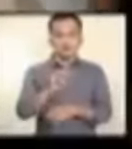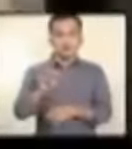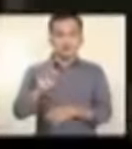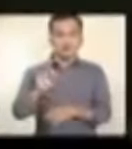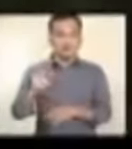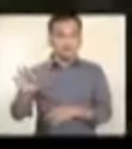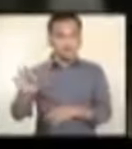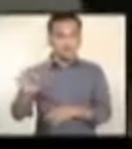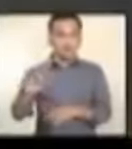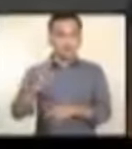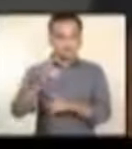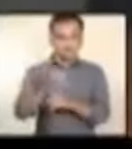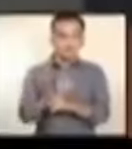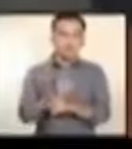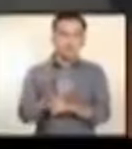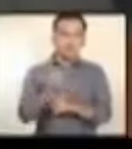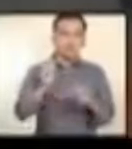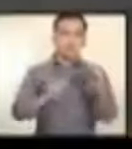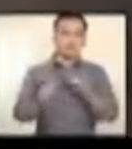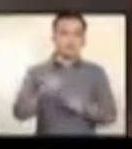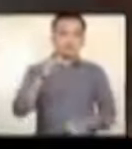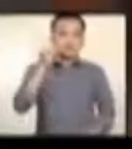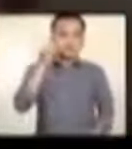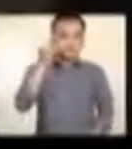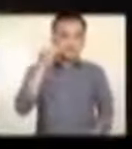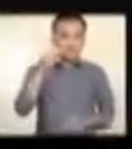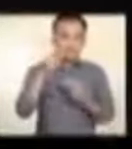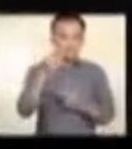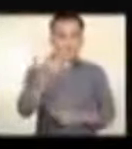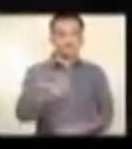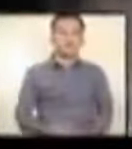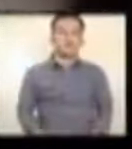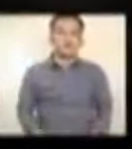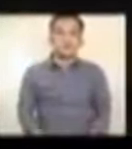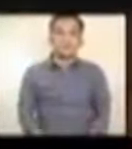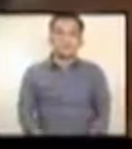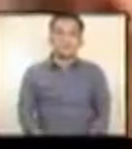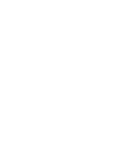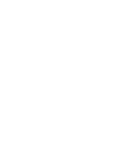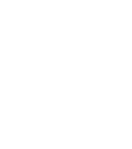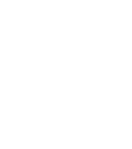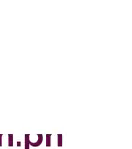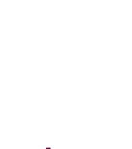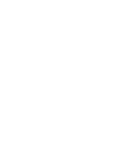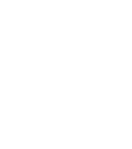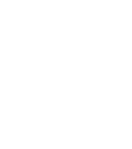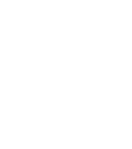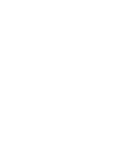Festival sa Disyembre. Umaaksyon! MJ Marfori, News 5!